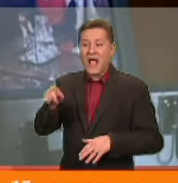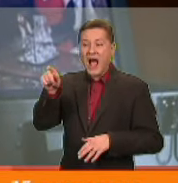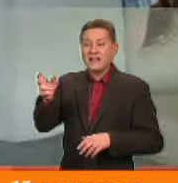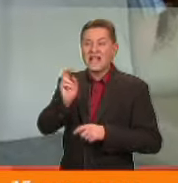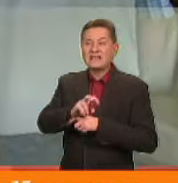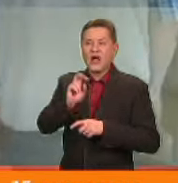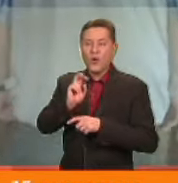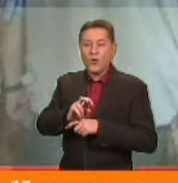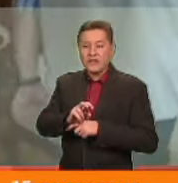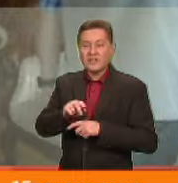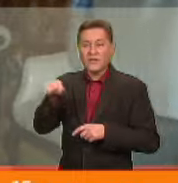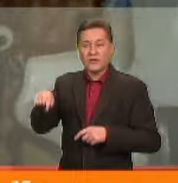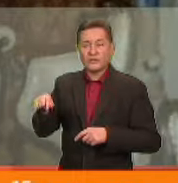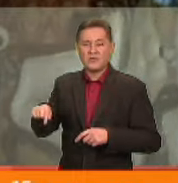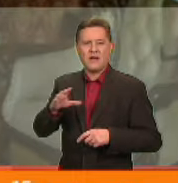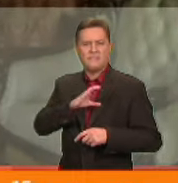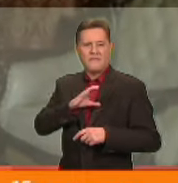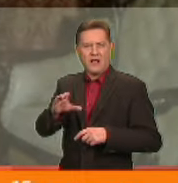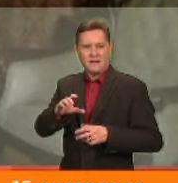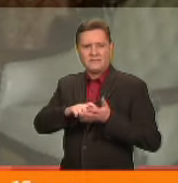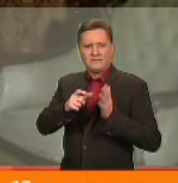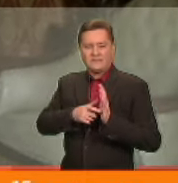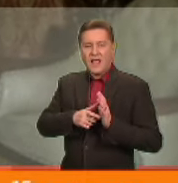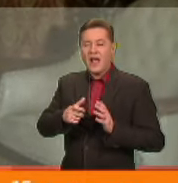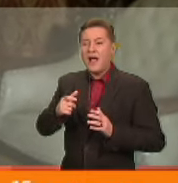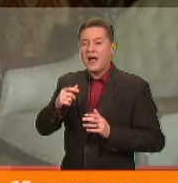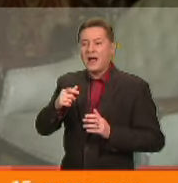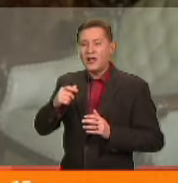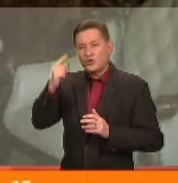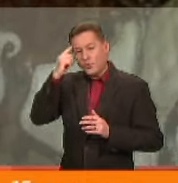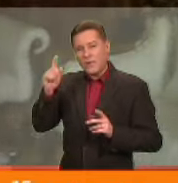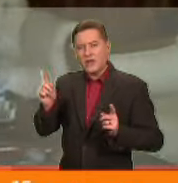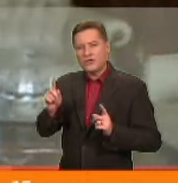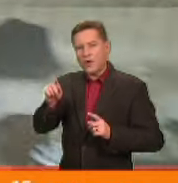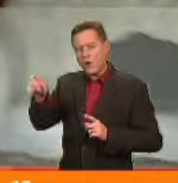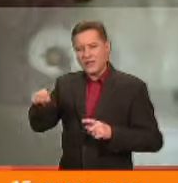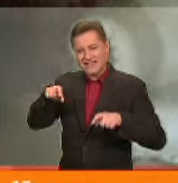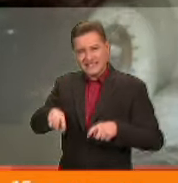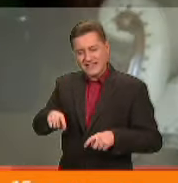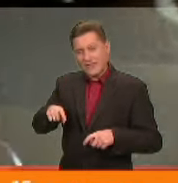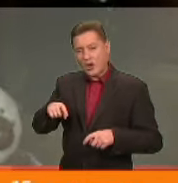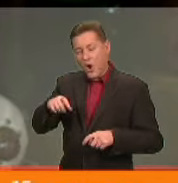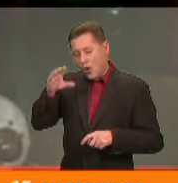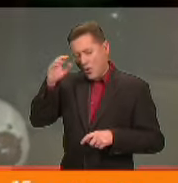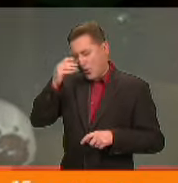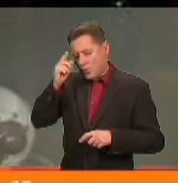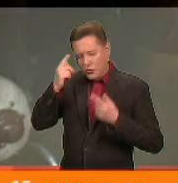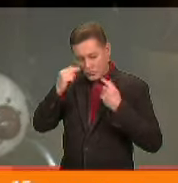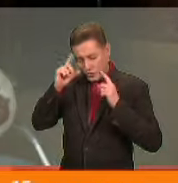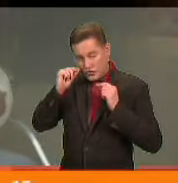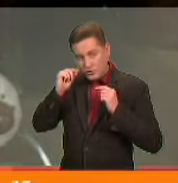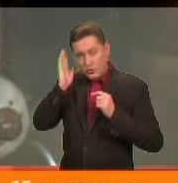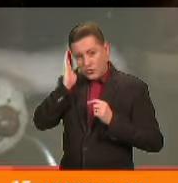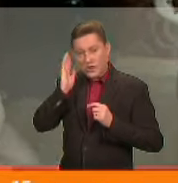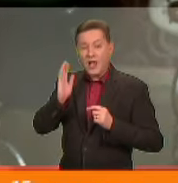Витя, здесь она, вот здесь она, да? Поговорила, попричитала, и она думает, что он вот так вот сидит, уснул. И она говорит, Витя, берет